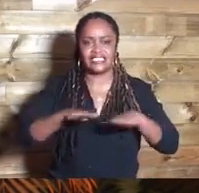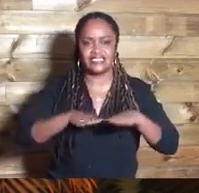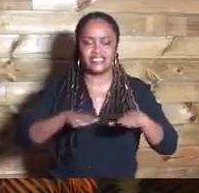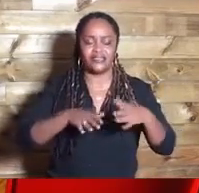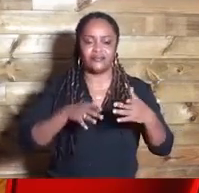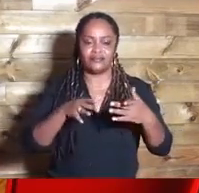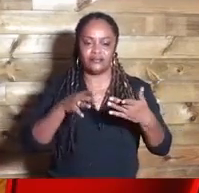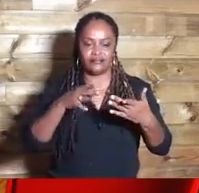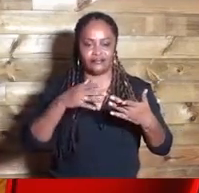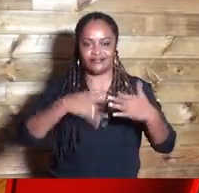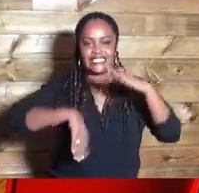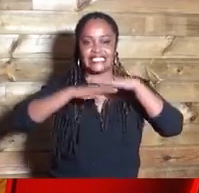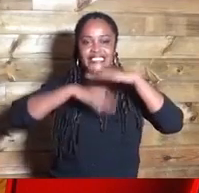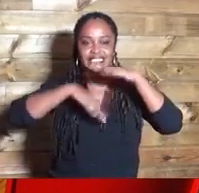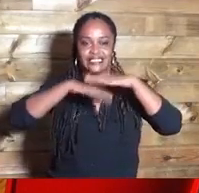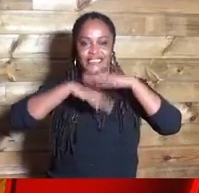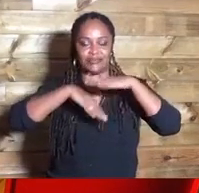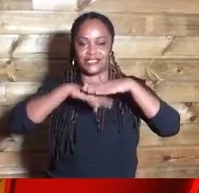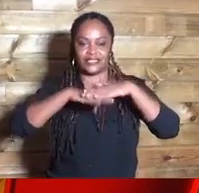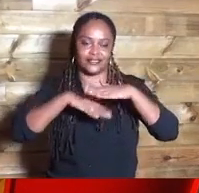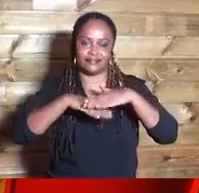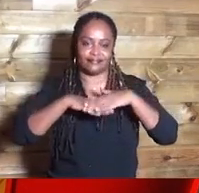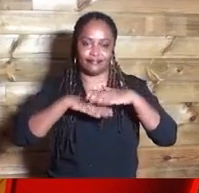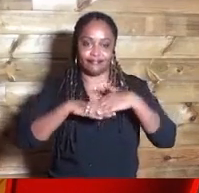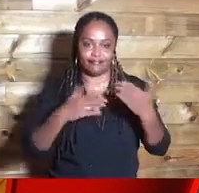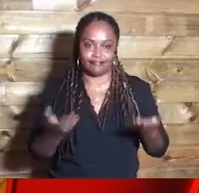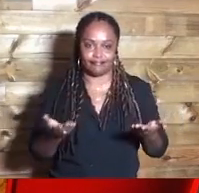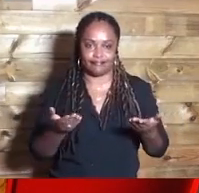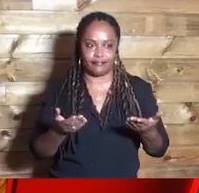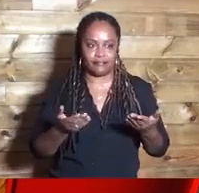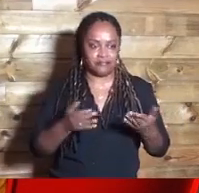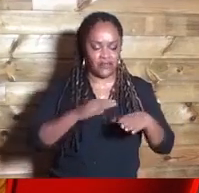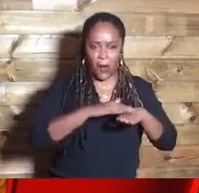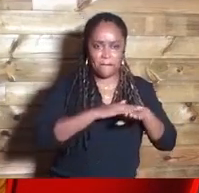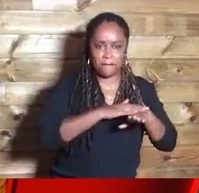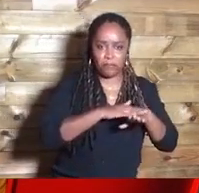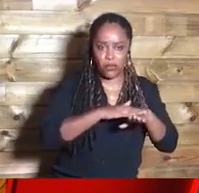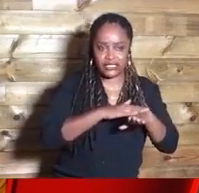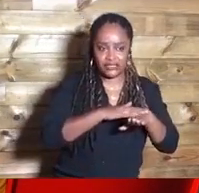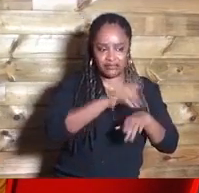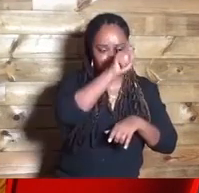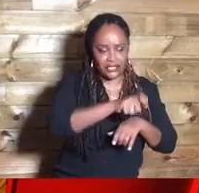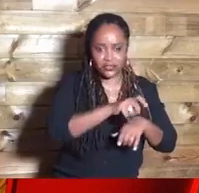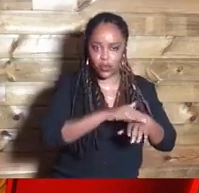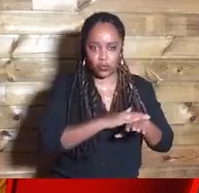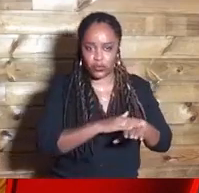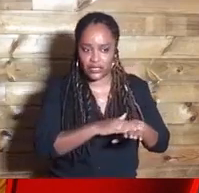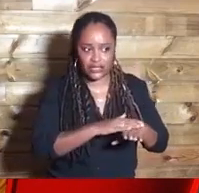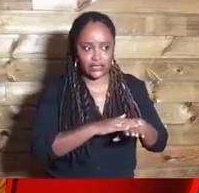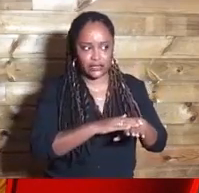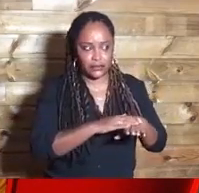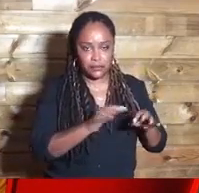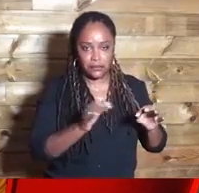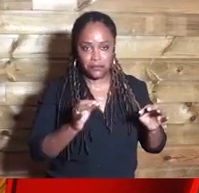vivons, tout le monde sait qu'il a atteint ses limites. Mais aucune politicien, aucune politicienne ou aucun politicien de la